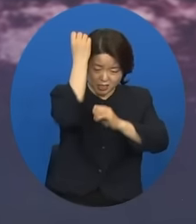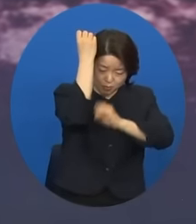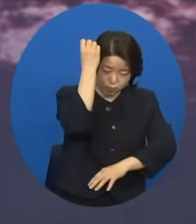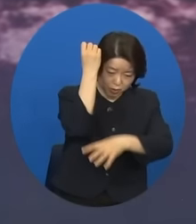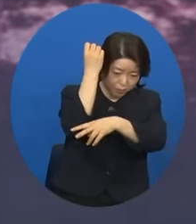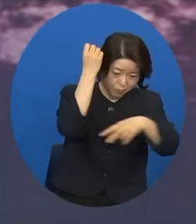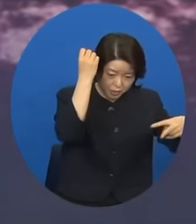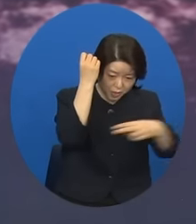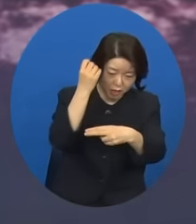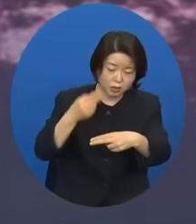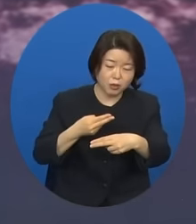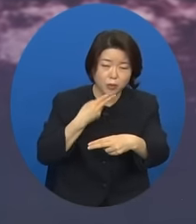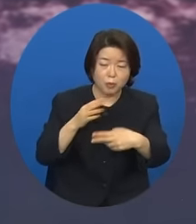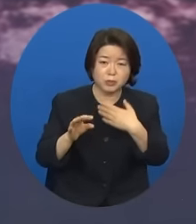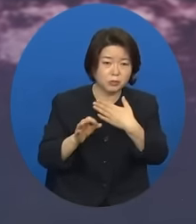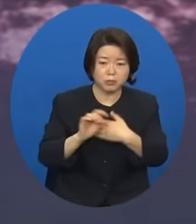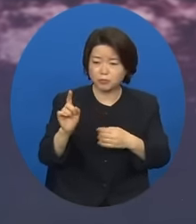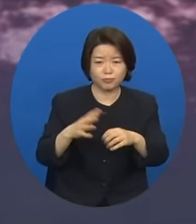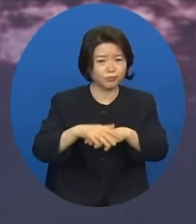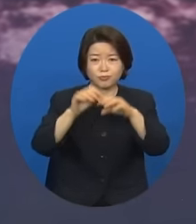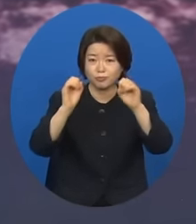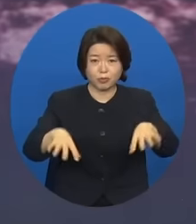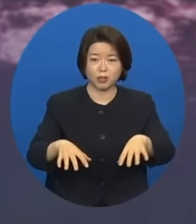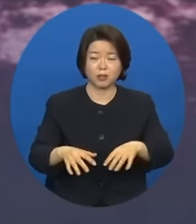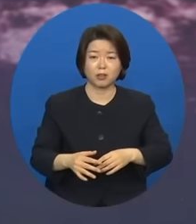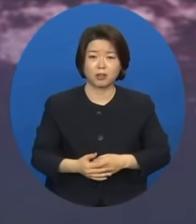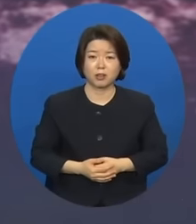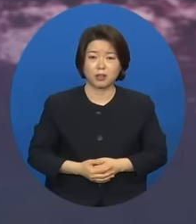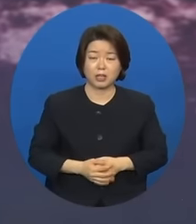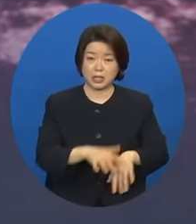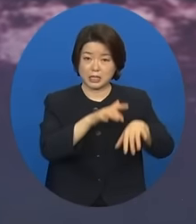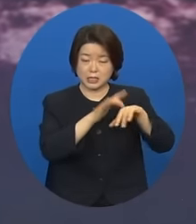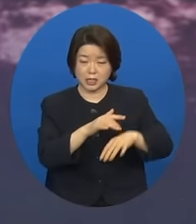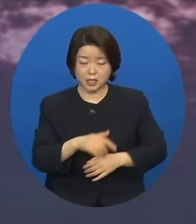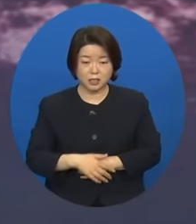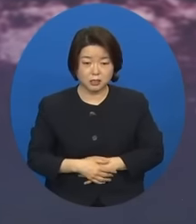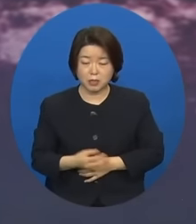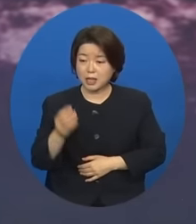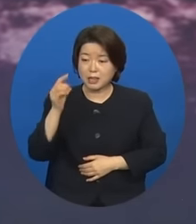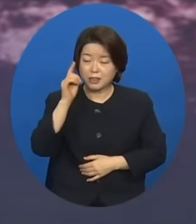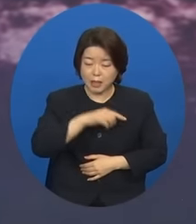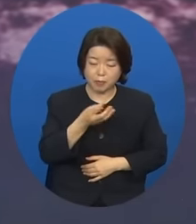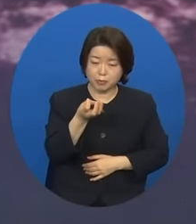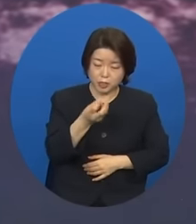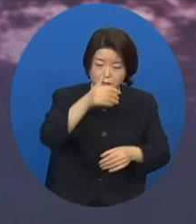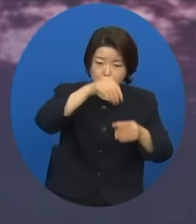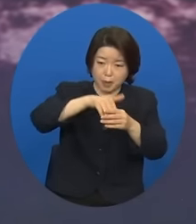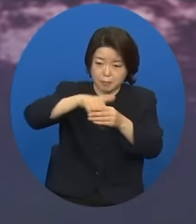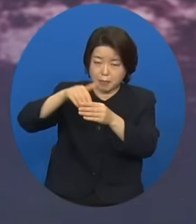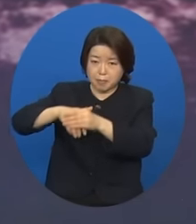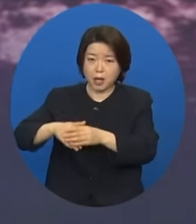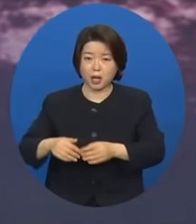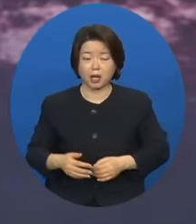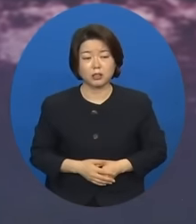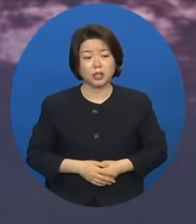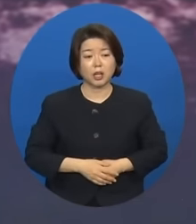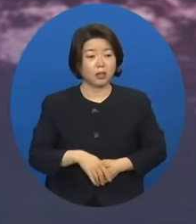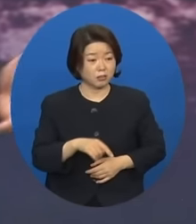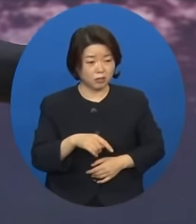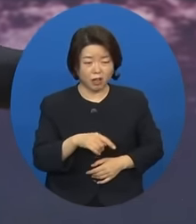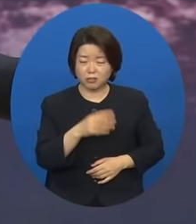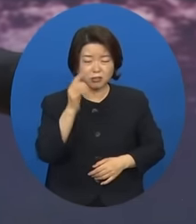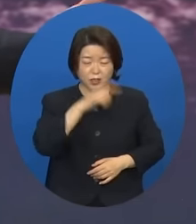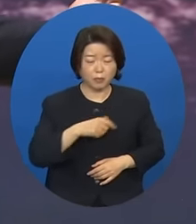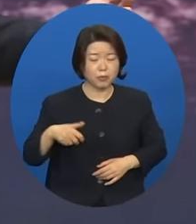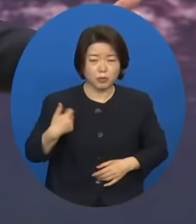소용이 없어요 그리고 계속 사단은이 갈라질 뿌리거든요이 이게 지금 갈라지지도 모르고 받아들이면